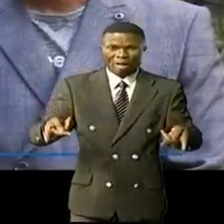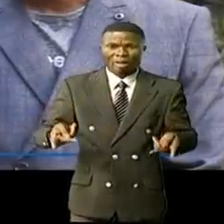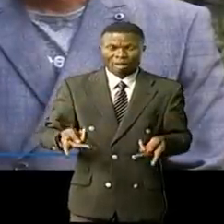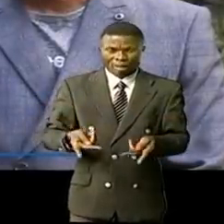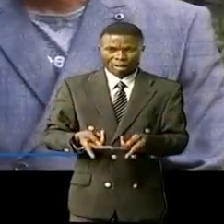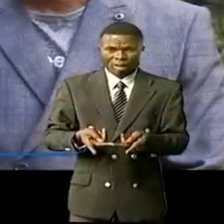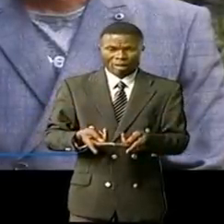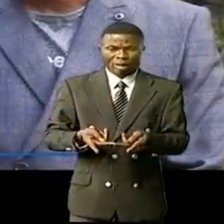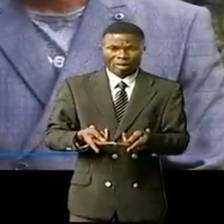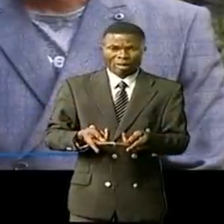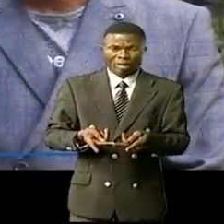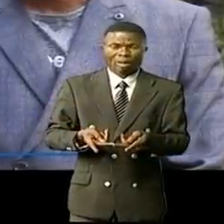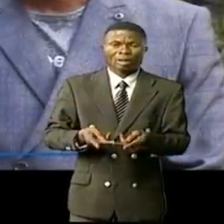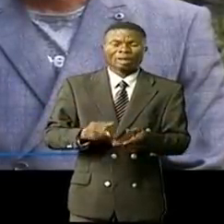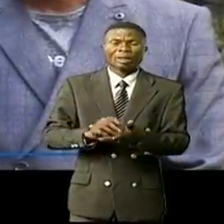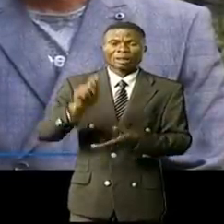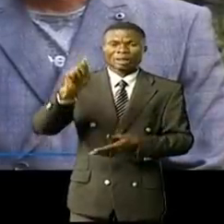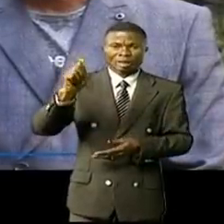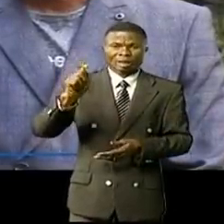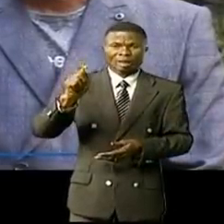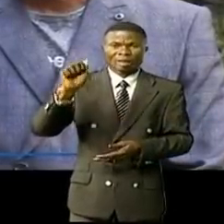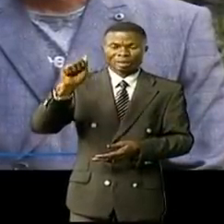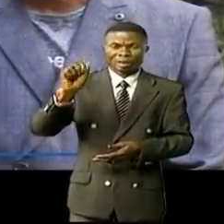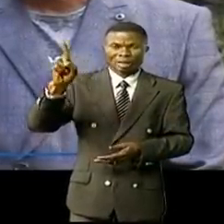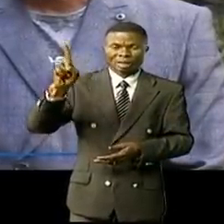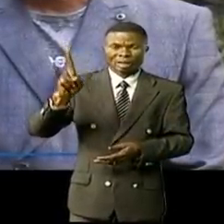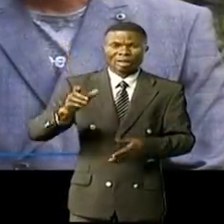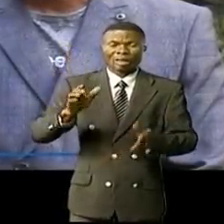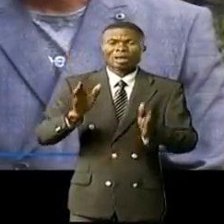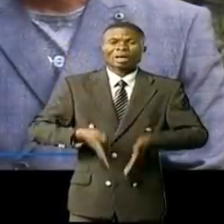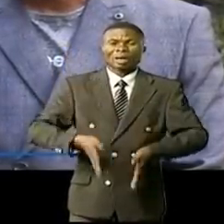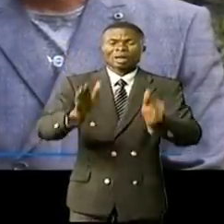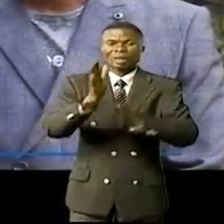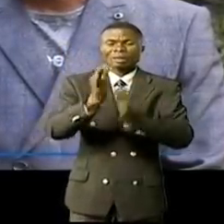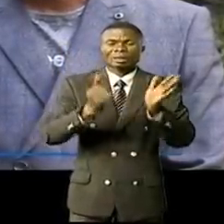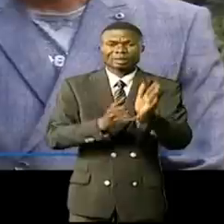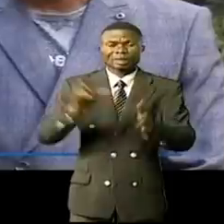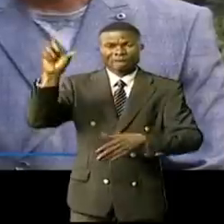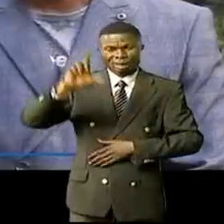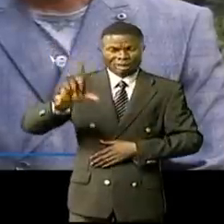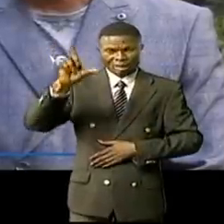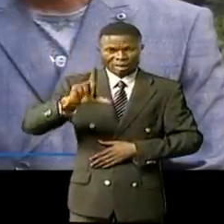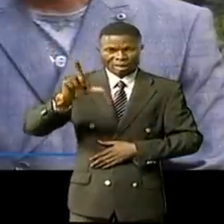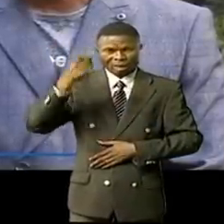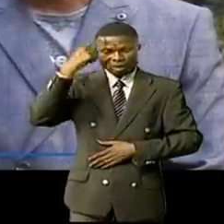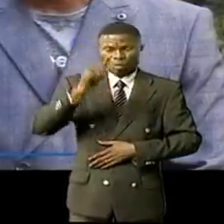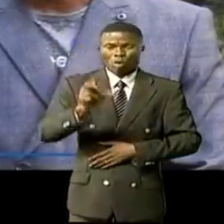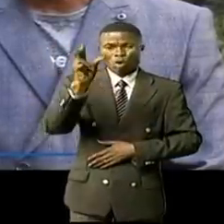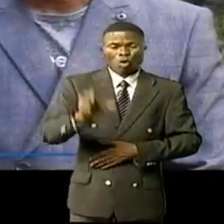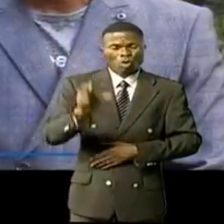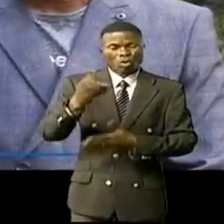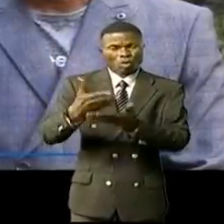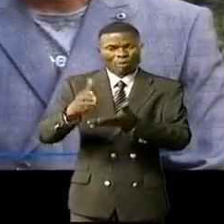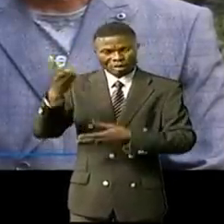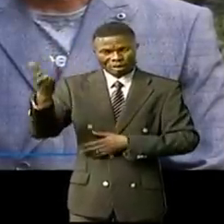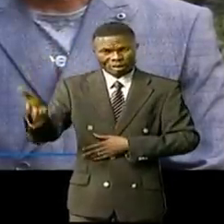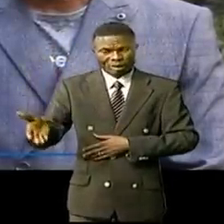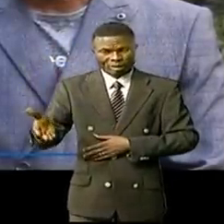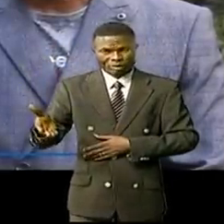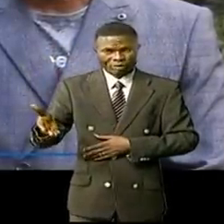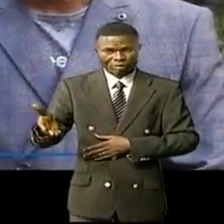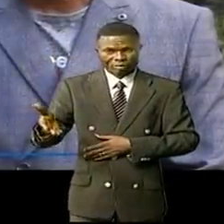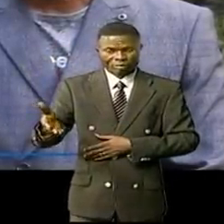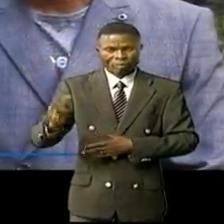de l'espace Kage, 16e rue Limité, pour un bain de consolation.